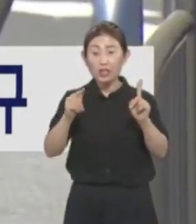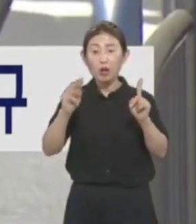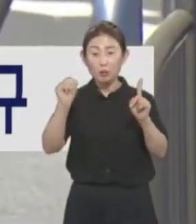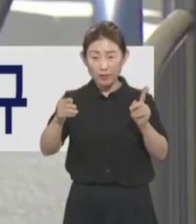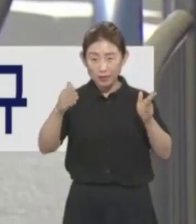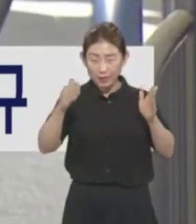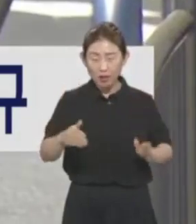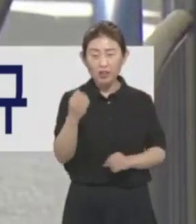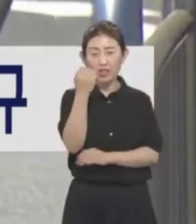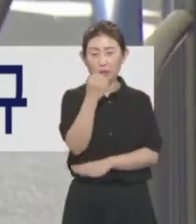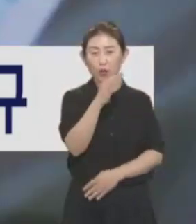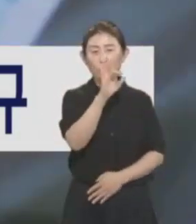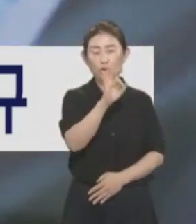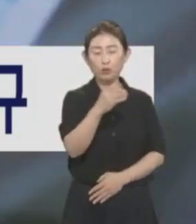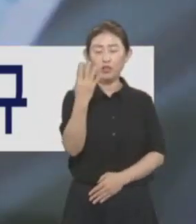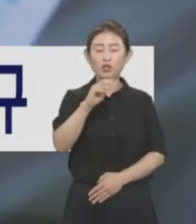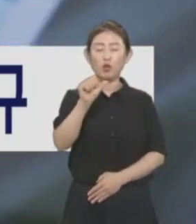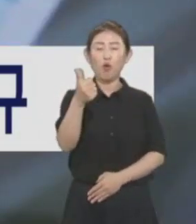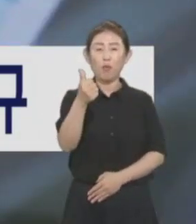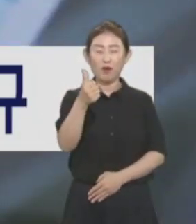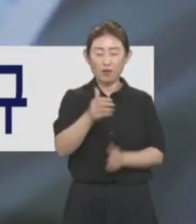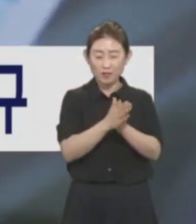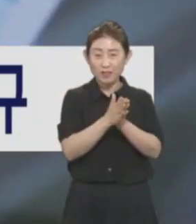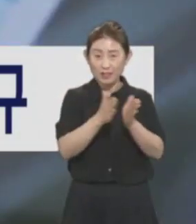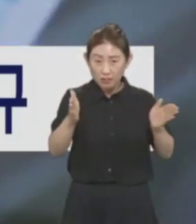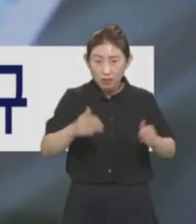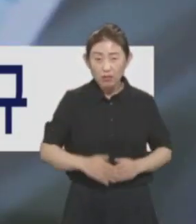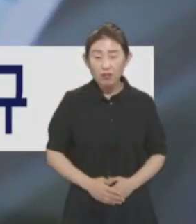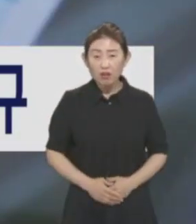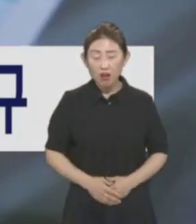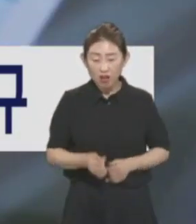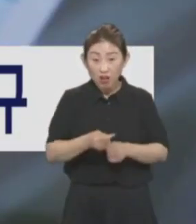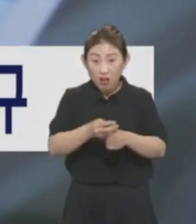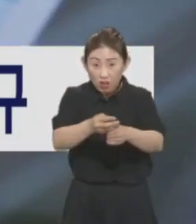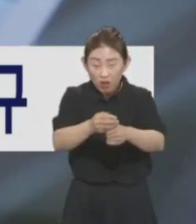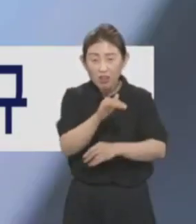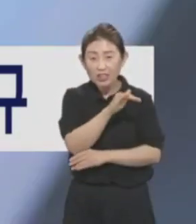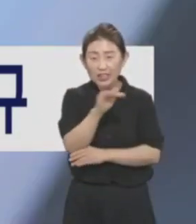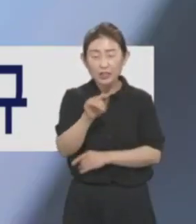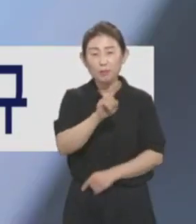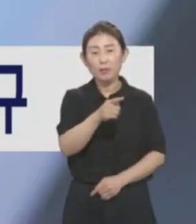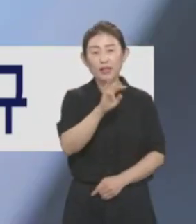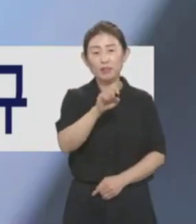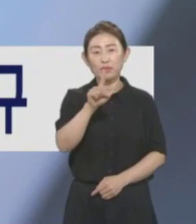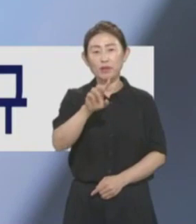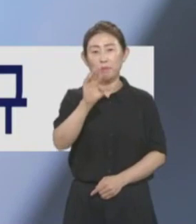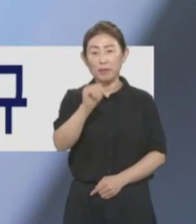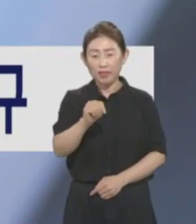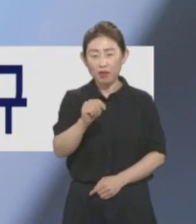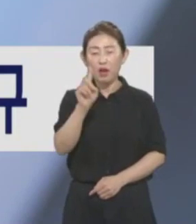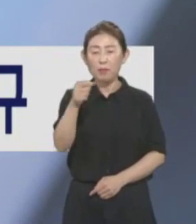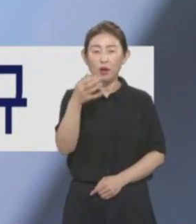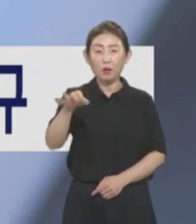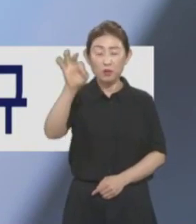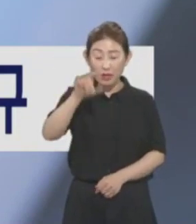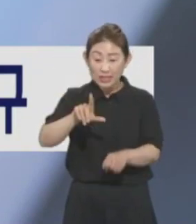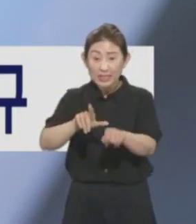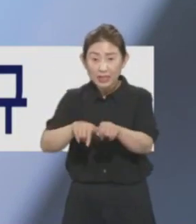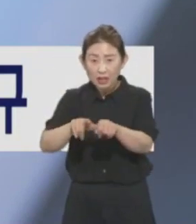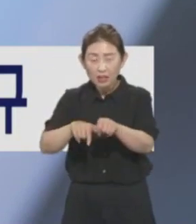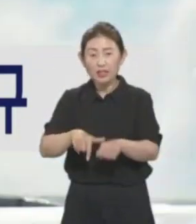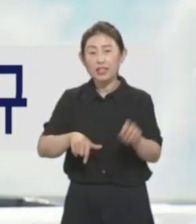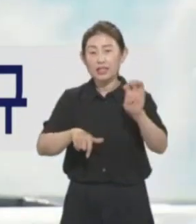1.6km까지 기본요금을 4,500원으로 적용하고 거리요금 기준을 131m당 100원, 시간요금